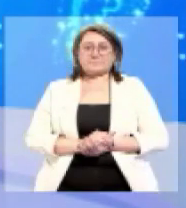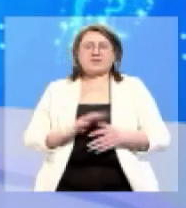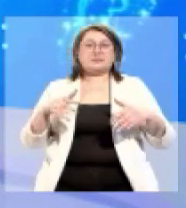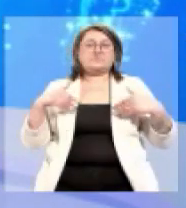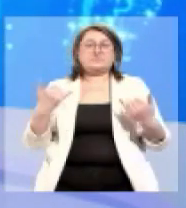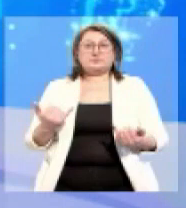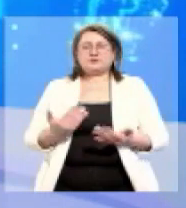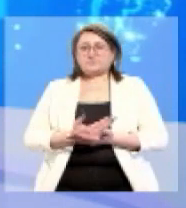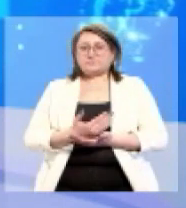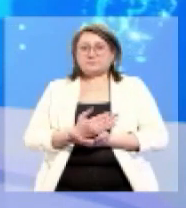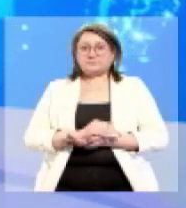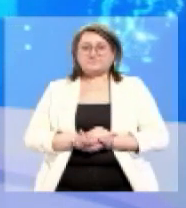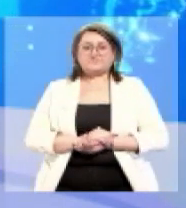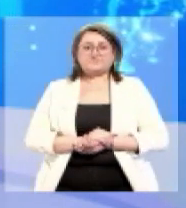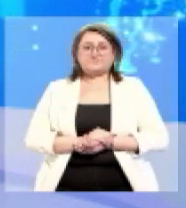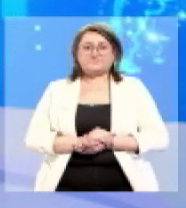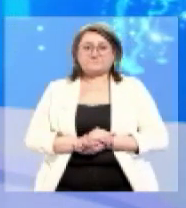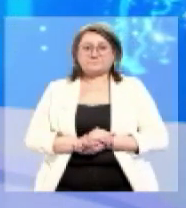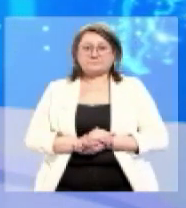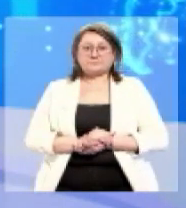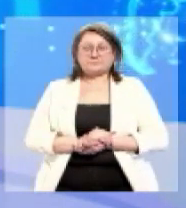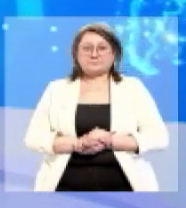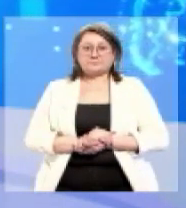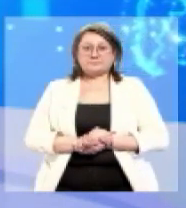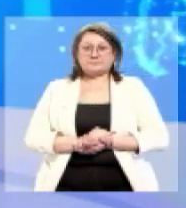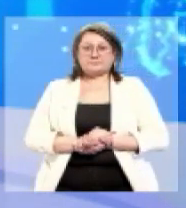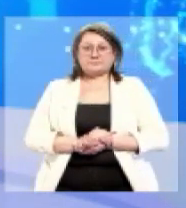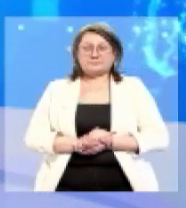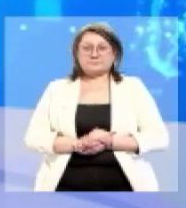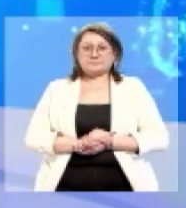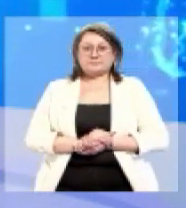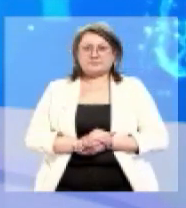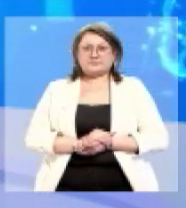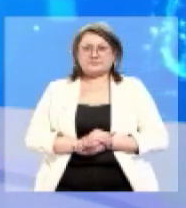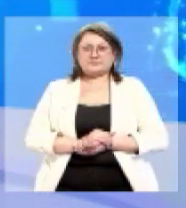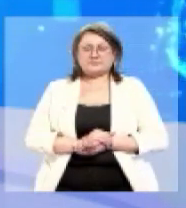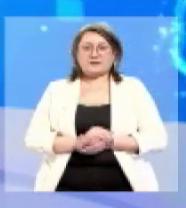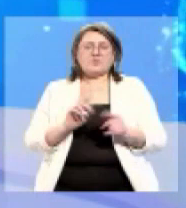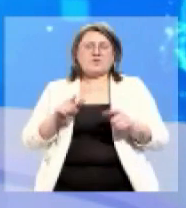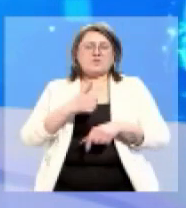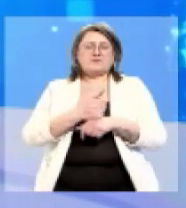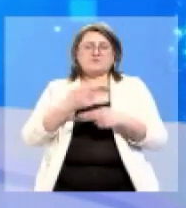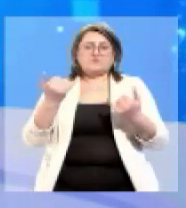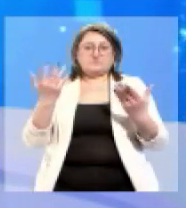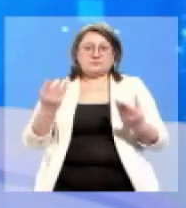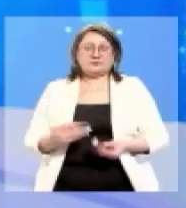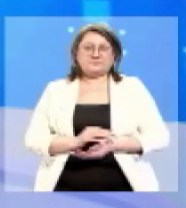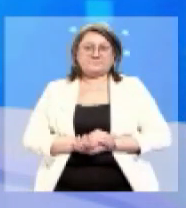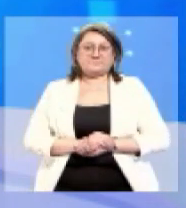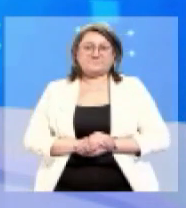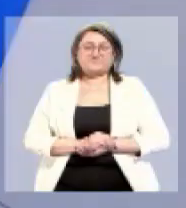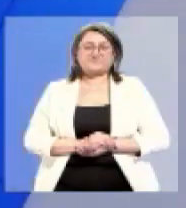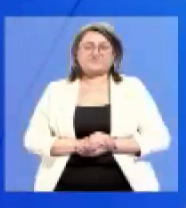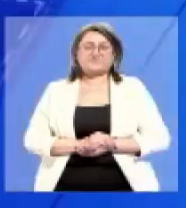Қайырлы кеш, қадірлі көрермен, эфирде жаңалықтар. Сіздермен бірге Рахат Сейітхан, сурд аудармада Оксана Чечка. Бүгін көретіндеріңізге зер